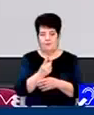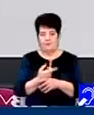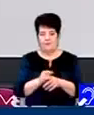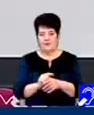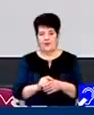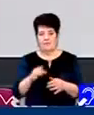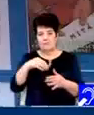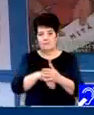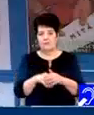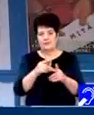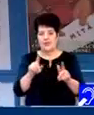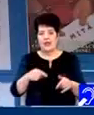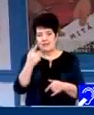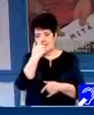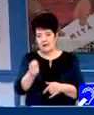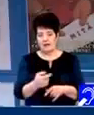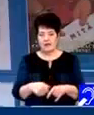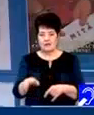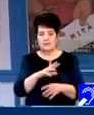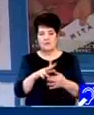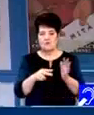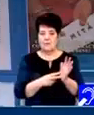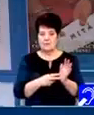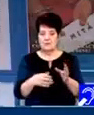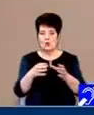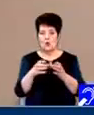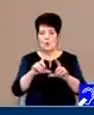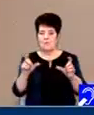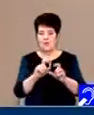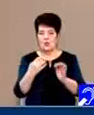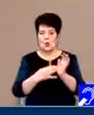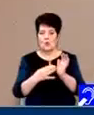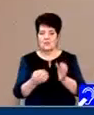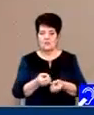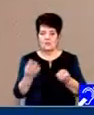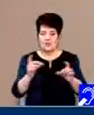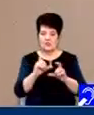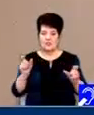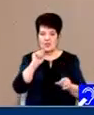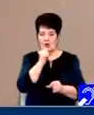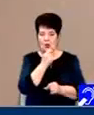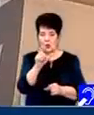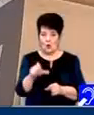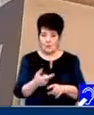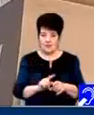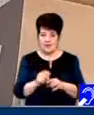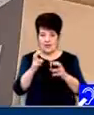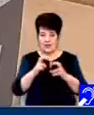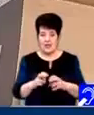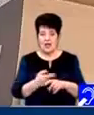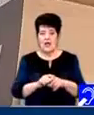utilizarea muncii nedeclarate. Cele 17 companii vor fi verificate în 90 de zile, iar agenții economici care scapă de verificare